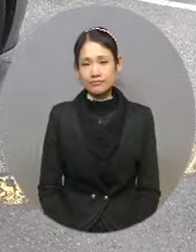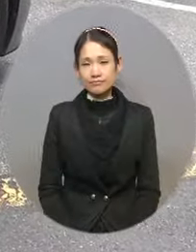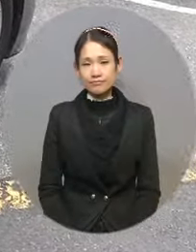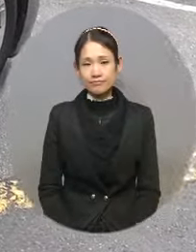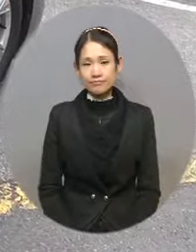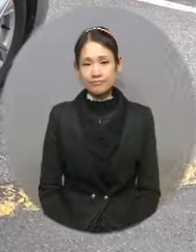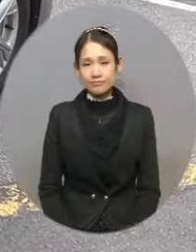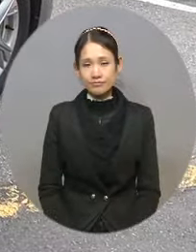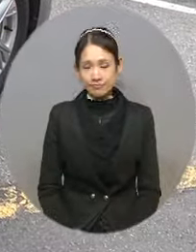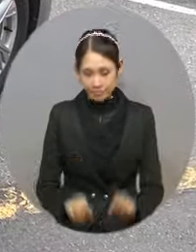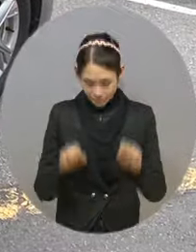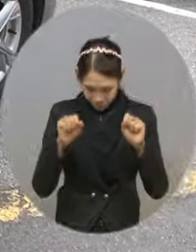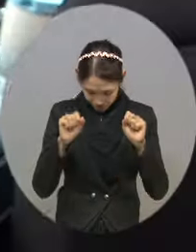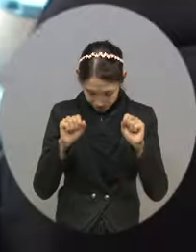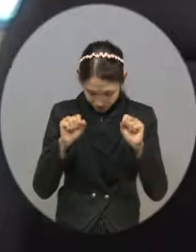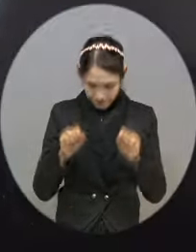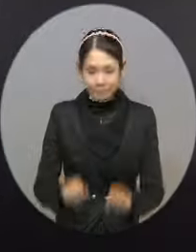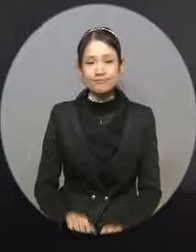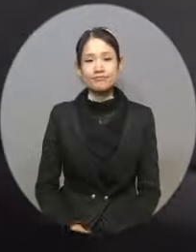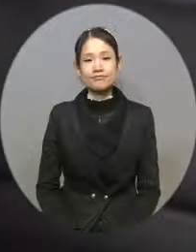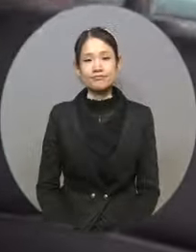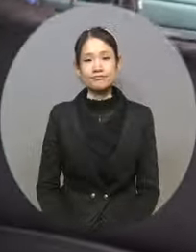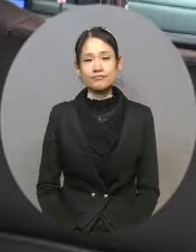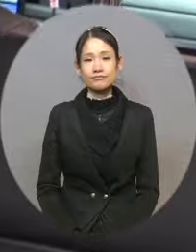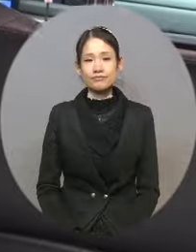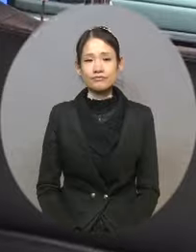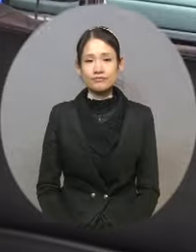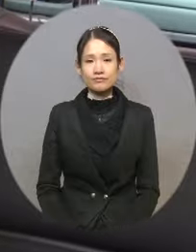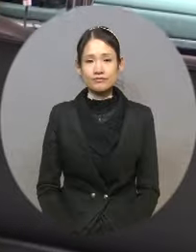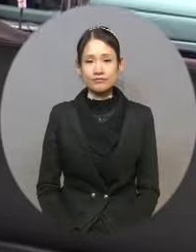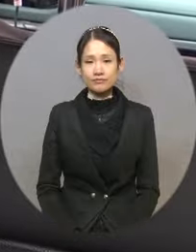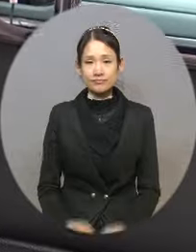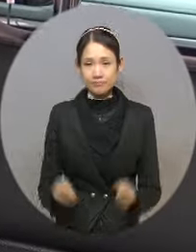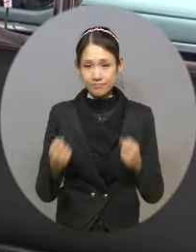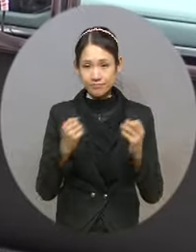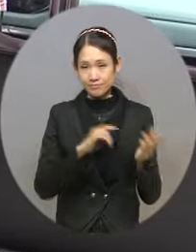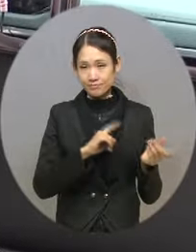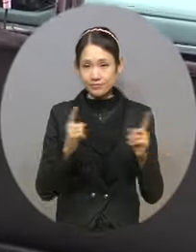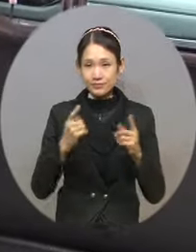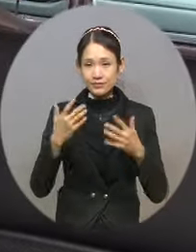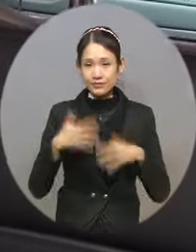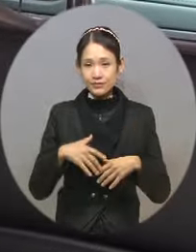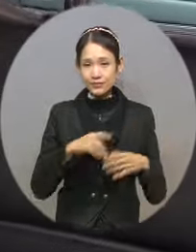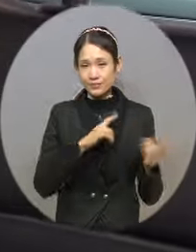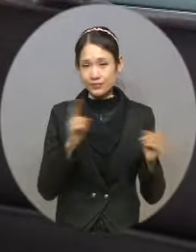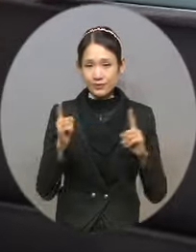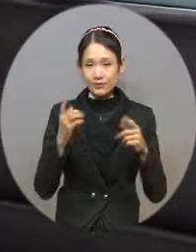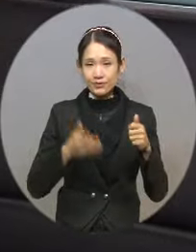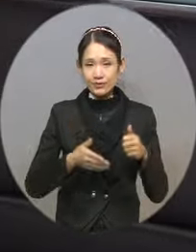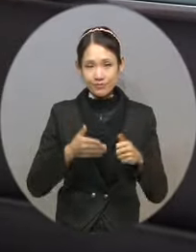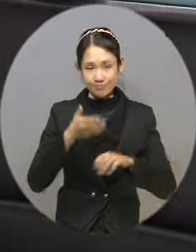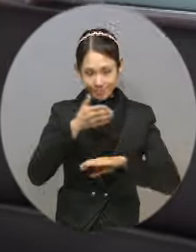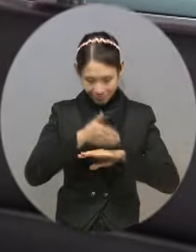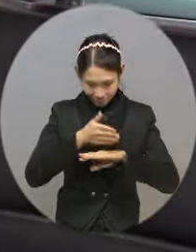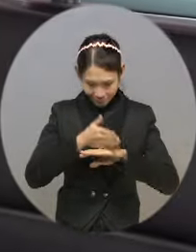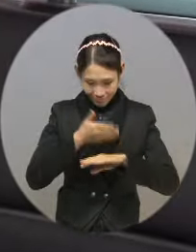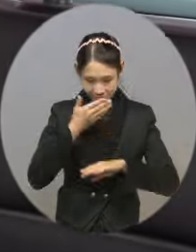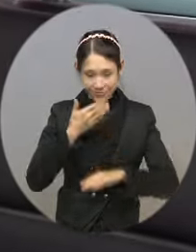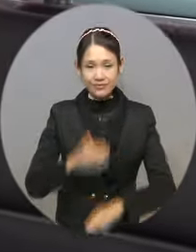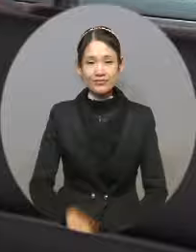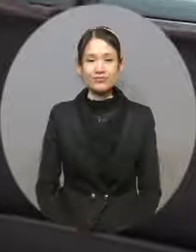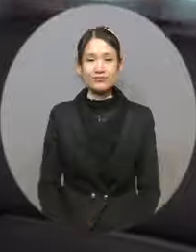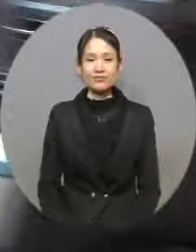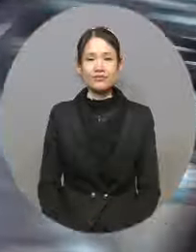안녕하세요. 네, 안녕하세요. 승모님, 피로 회복하시죠. 감사합니다. 먹고 피로 회복하겠습니다. 감사합니다. 감사합니다. 아우,